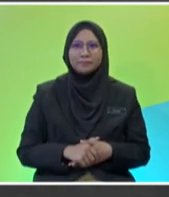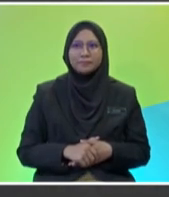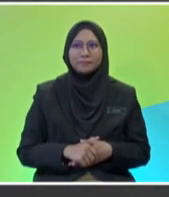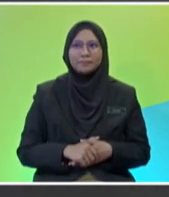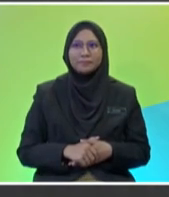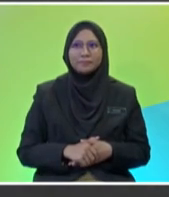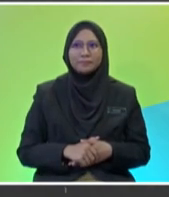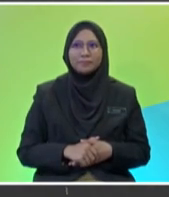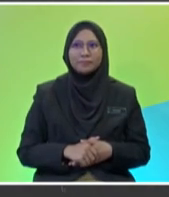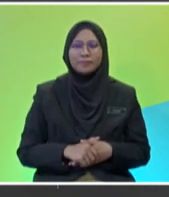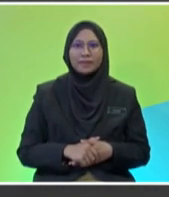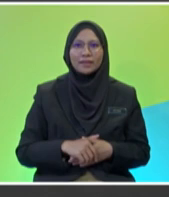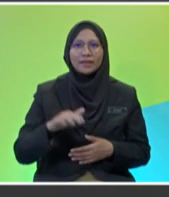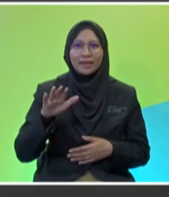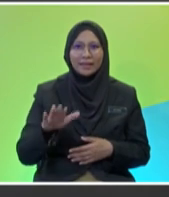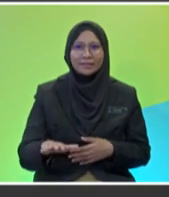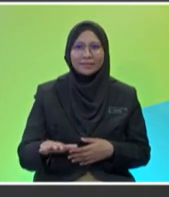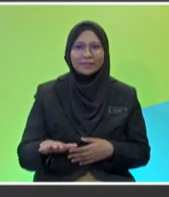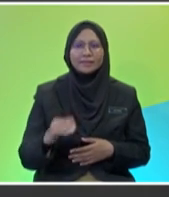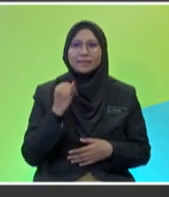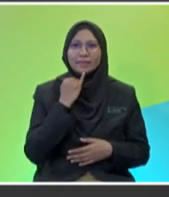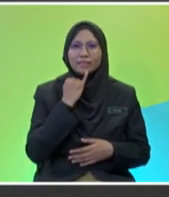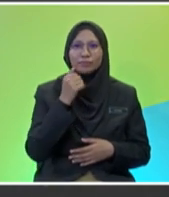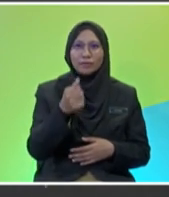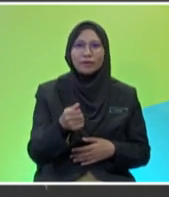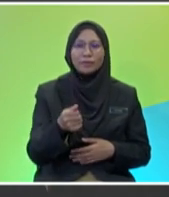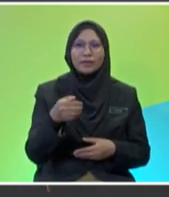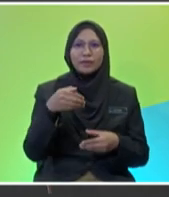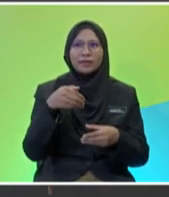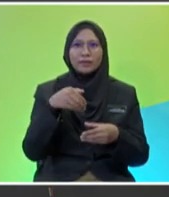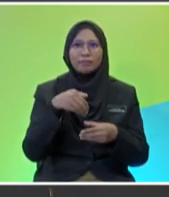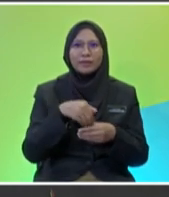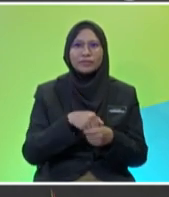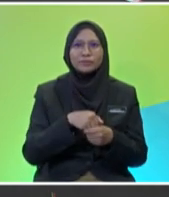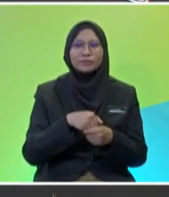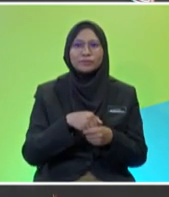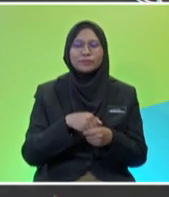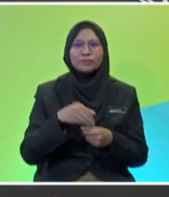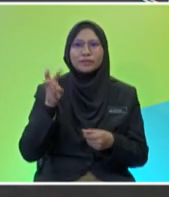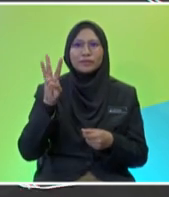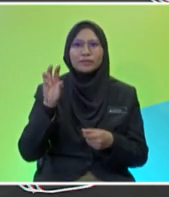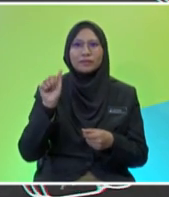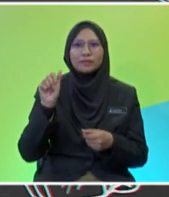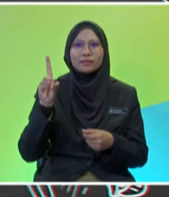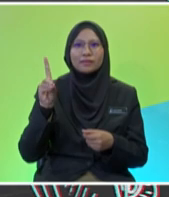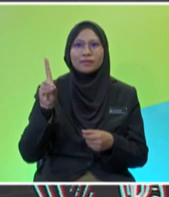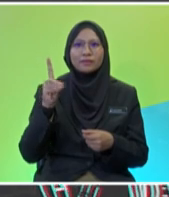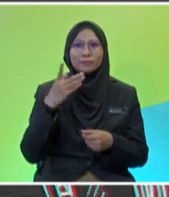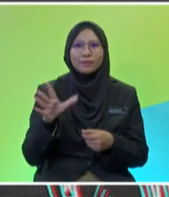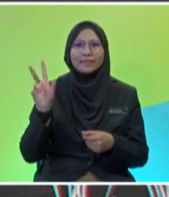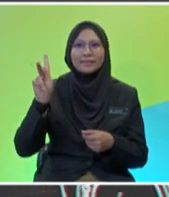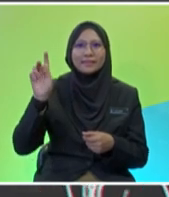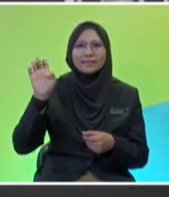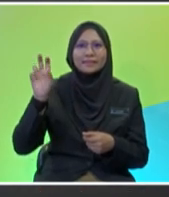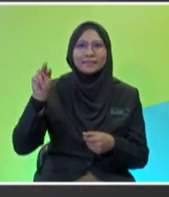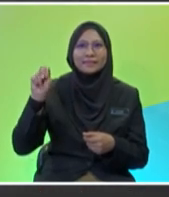adik ibu adik telah dimasukkan ke dalam white Kenangan 3 Bolehkah saya